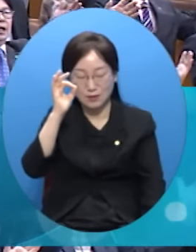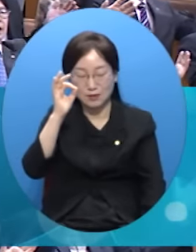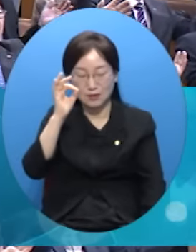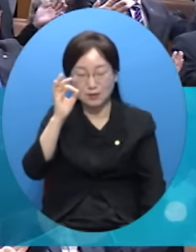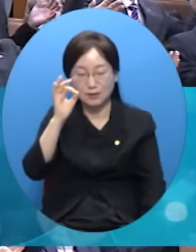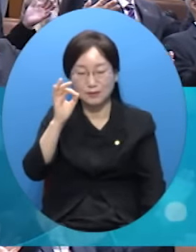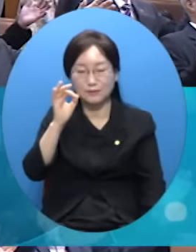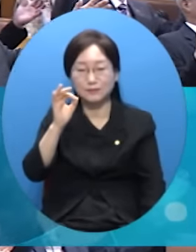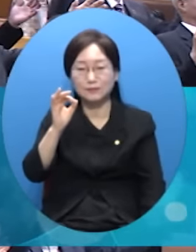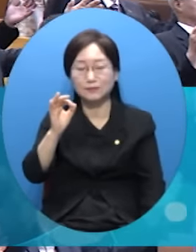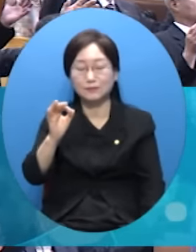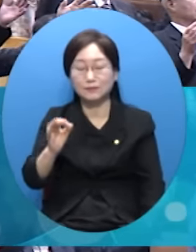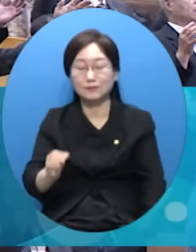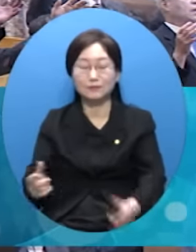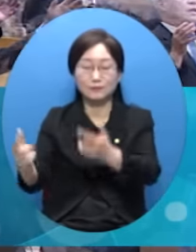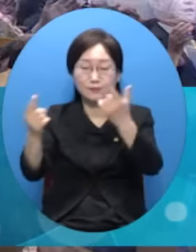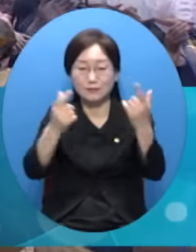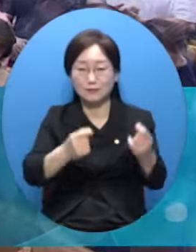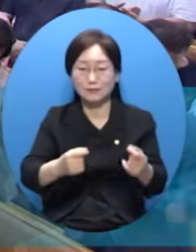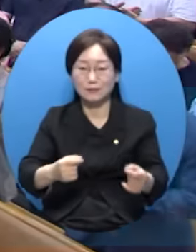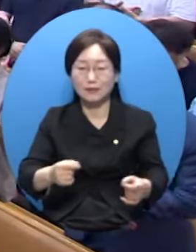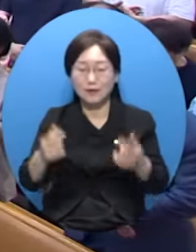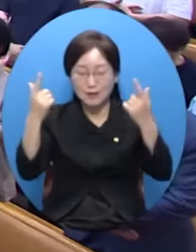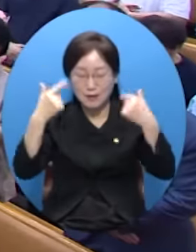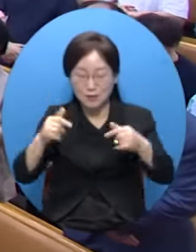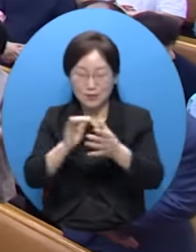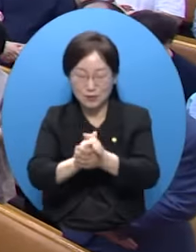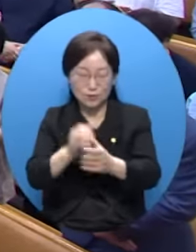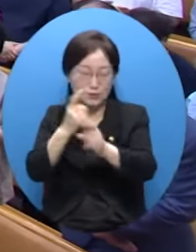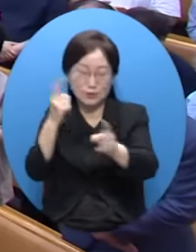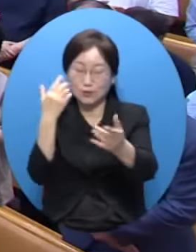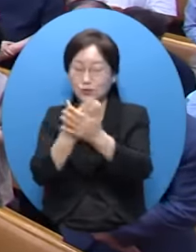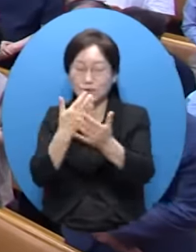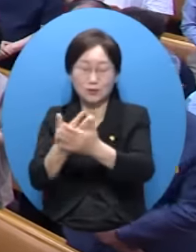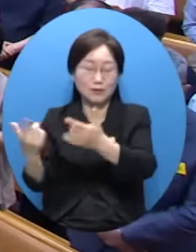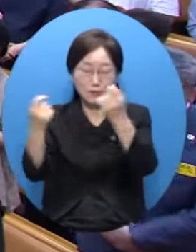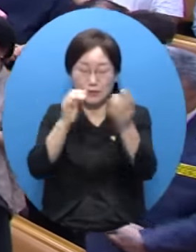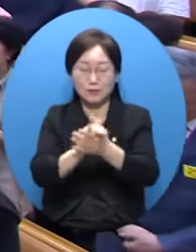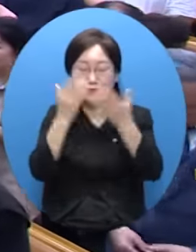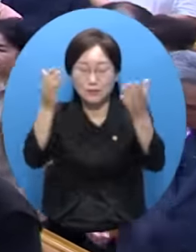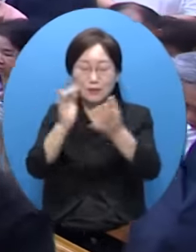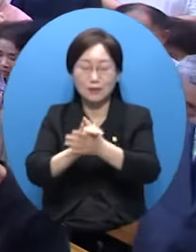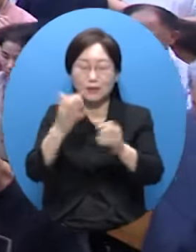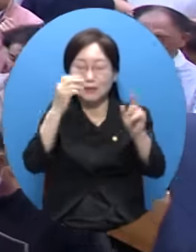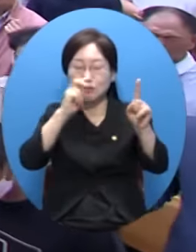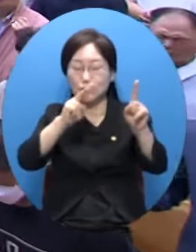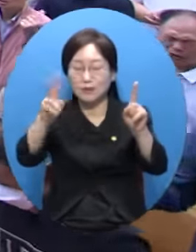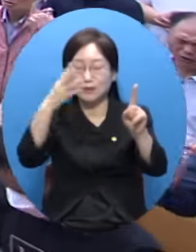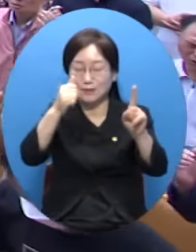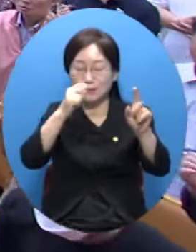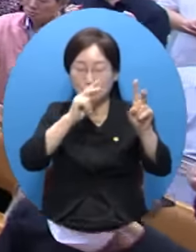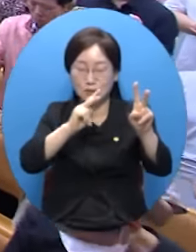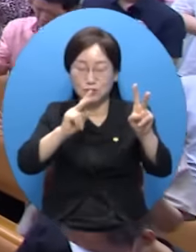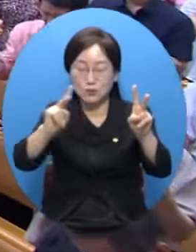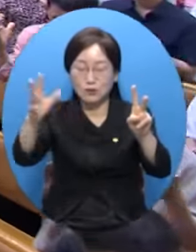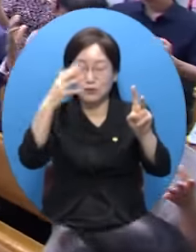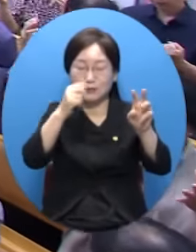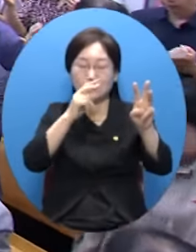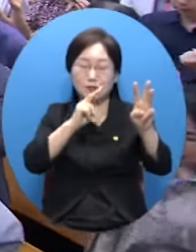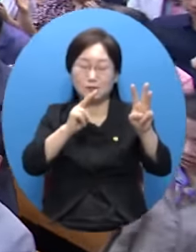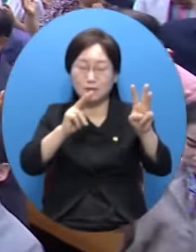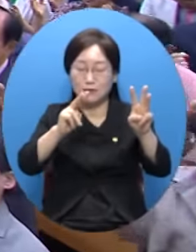새겨봅니다. 우리 모든 을 위기고 날마다 기도로 승리하게 하여 주옵소서. 주여 삼창하고 기도합니다. 주여